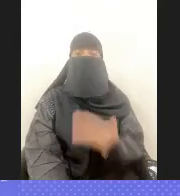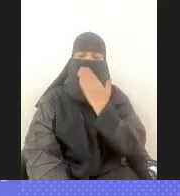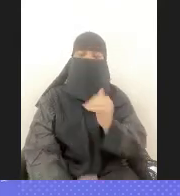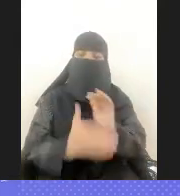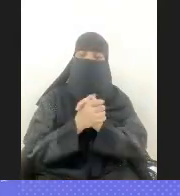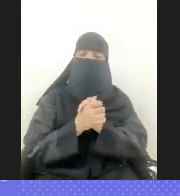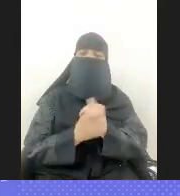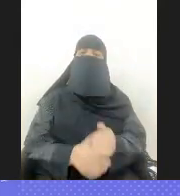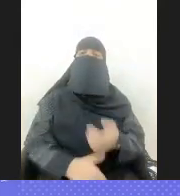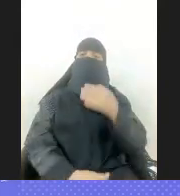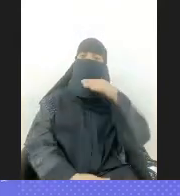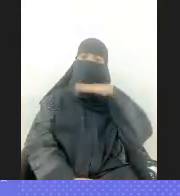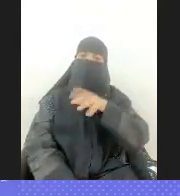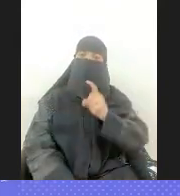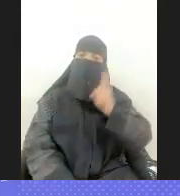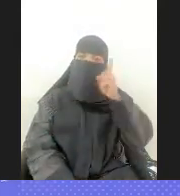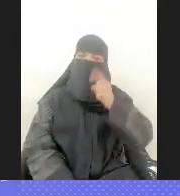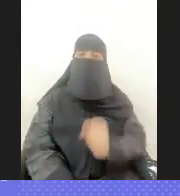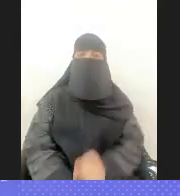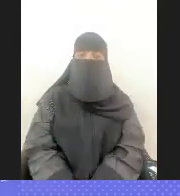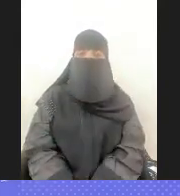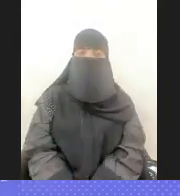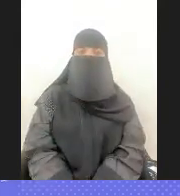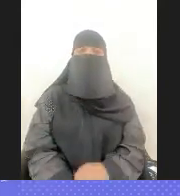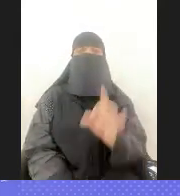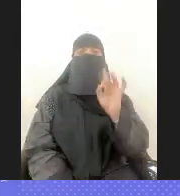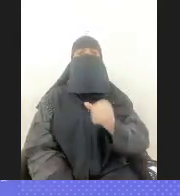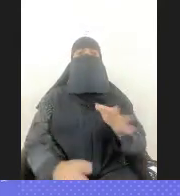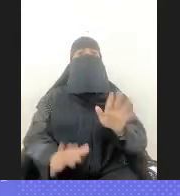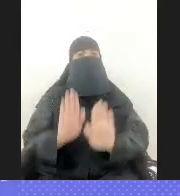التسليم. بإذن الله مشاركتنا اليوم حول